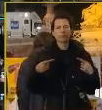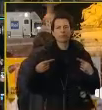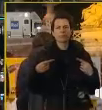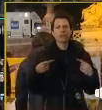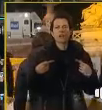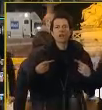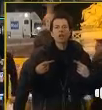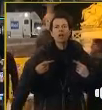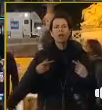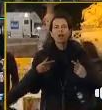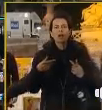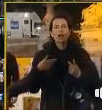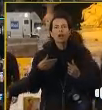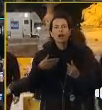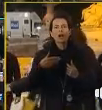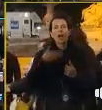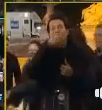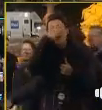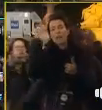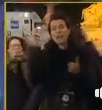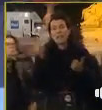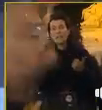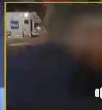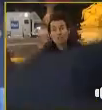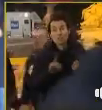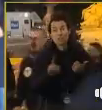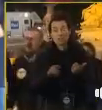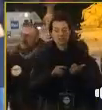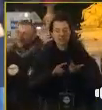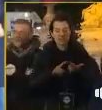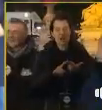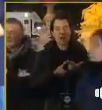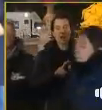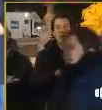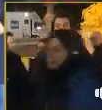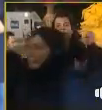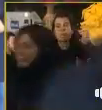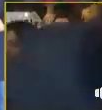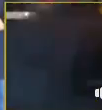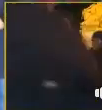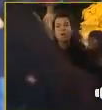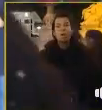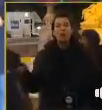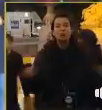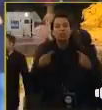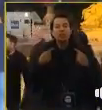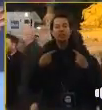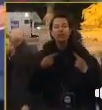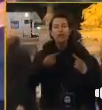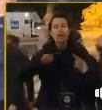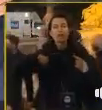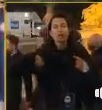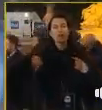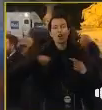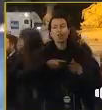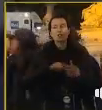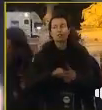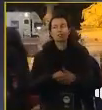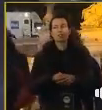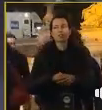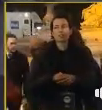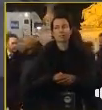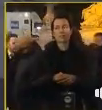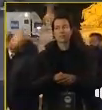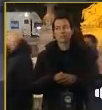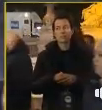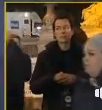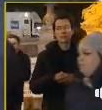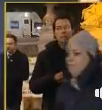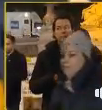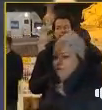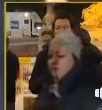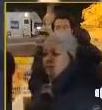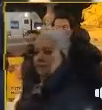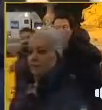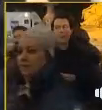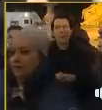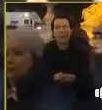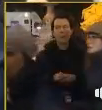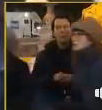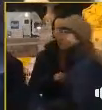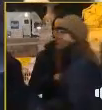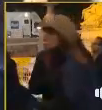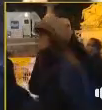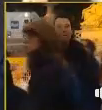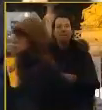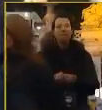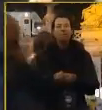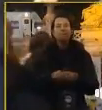disonestà, la slealtà. Quelli sono i nostri avversari. Ma adesso abbiamo questo